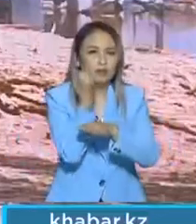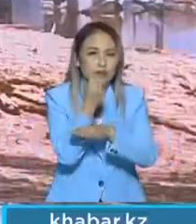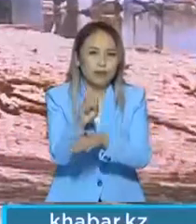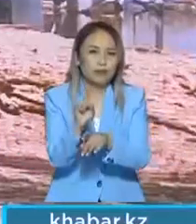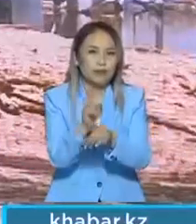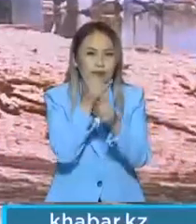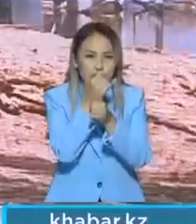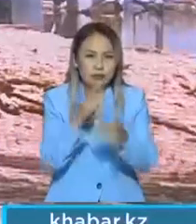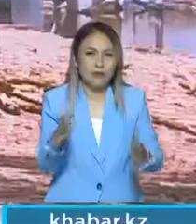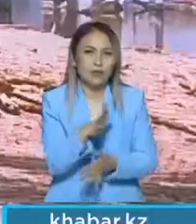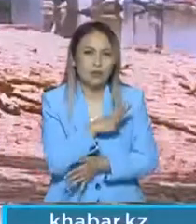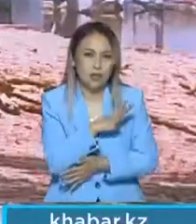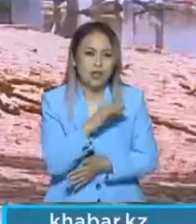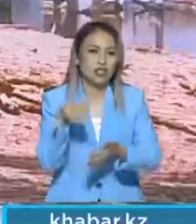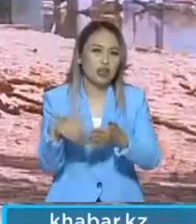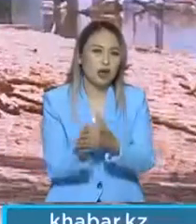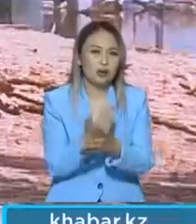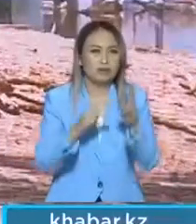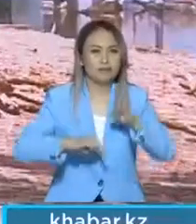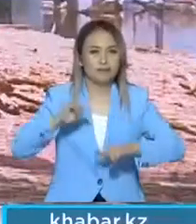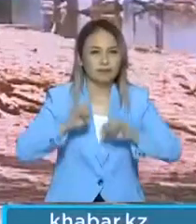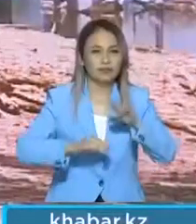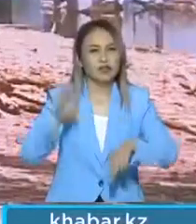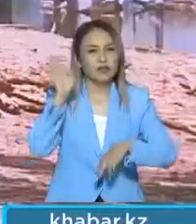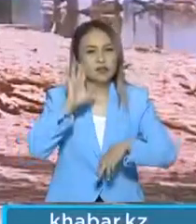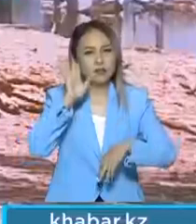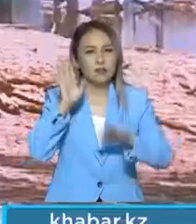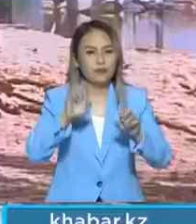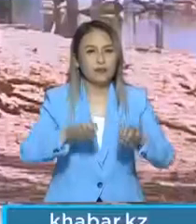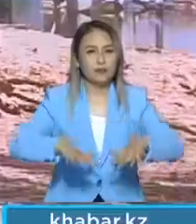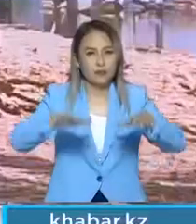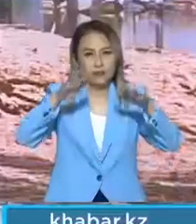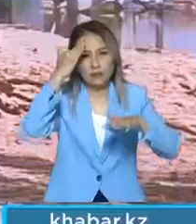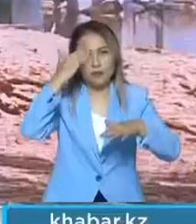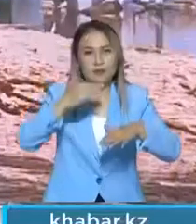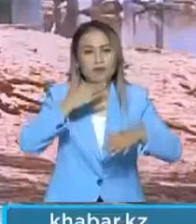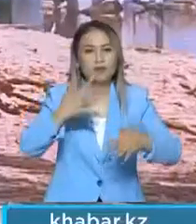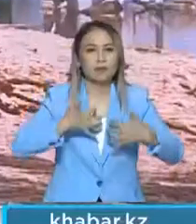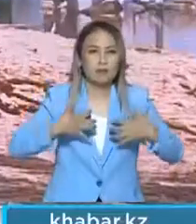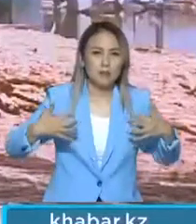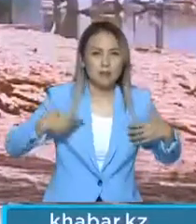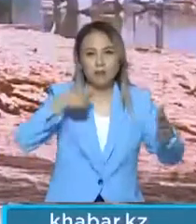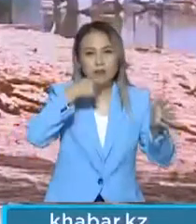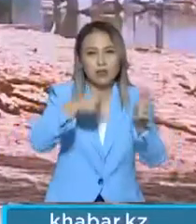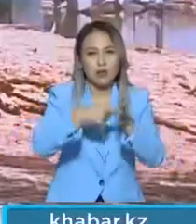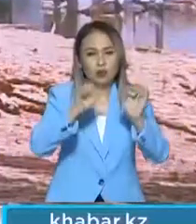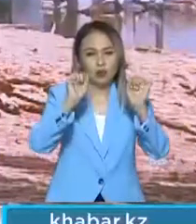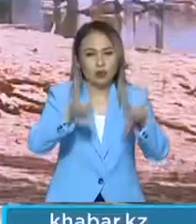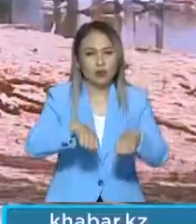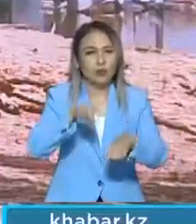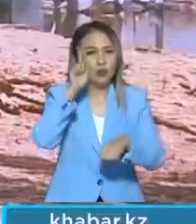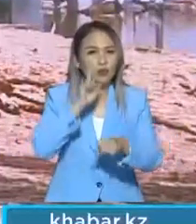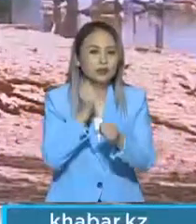беруге қауқарсыз болып қалған еді. Жаңа тоған қарғын суды арнасына жиып, жаздың күні жан-жануар мен өсімдікке нәр